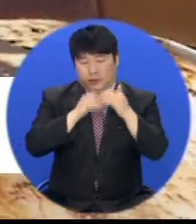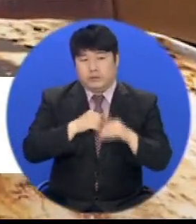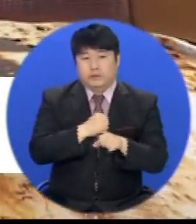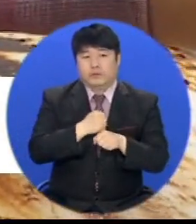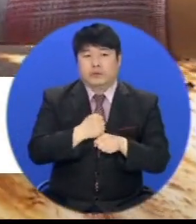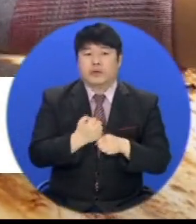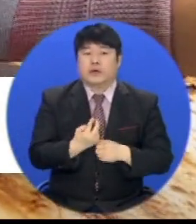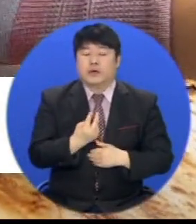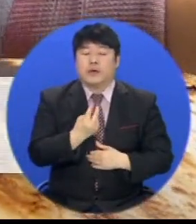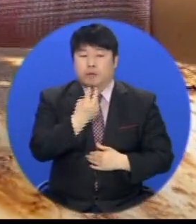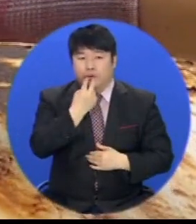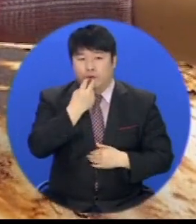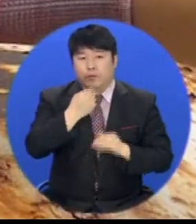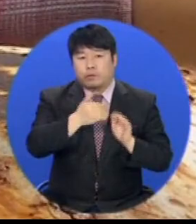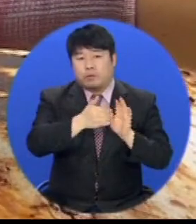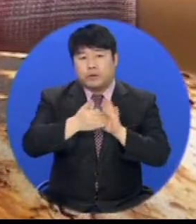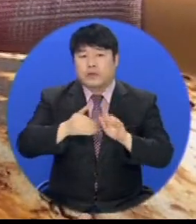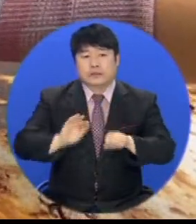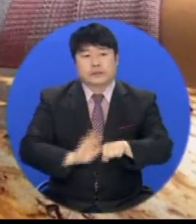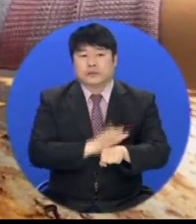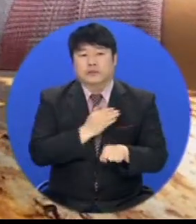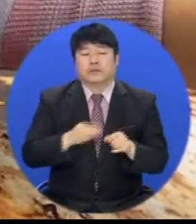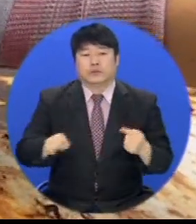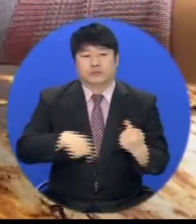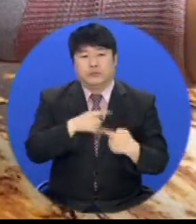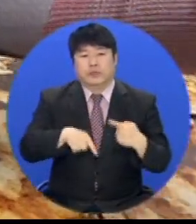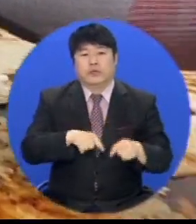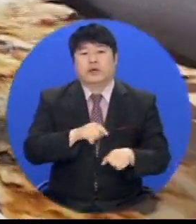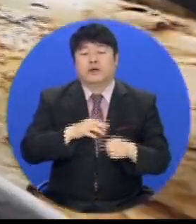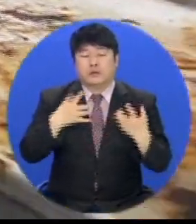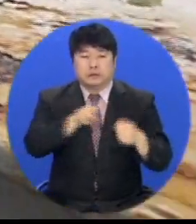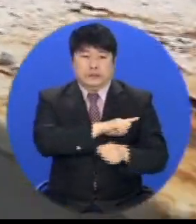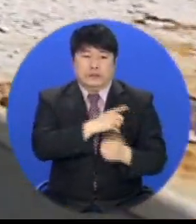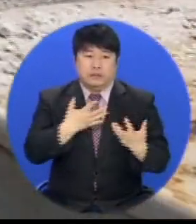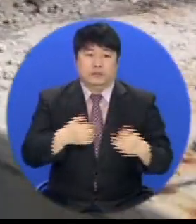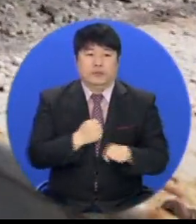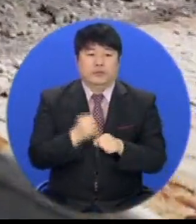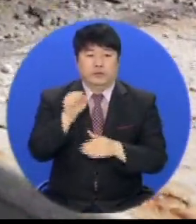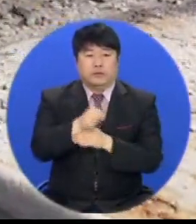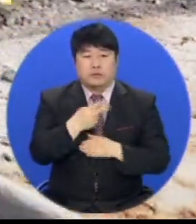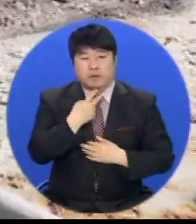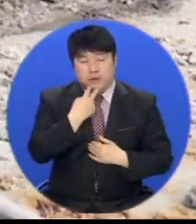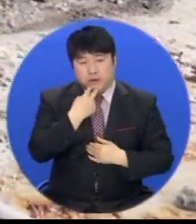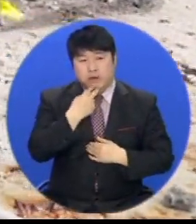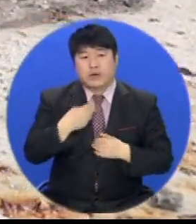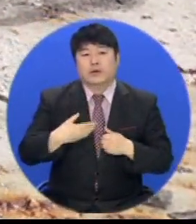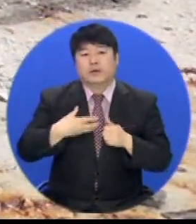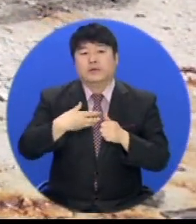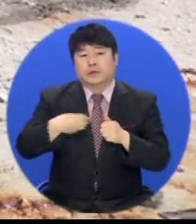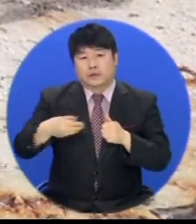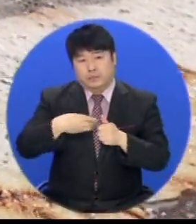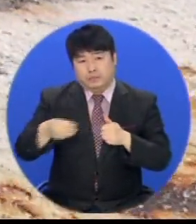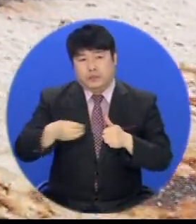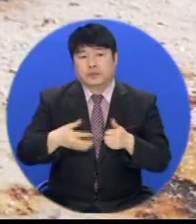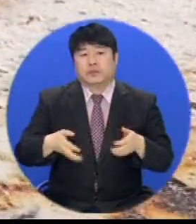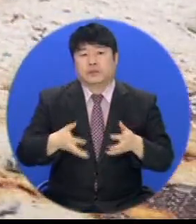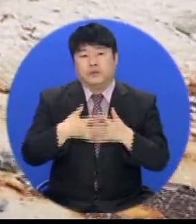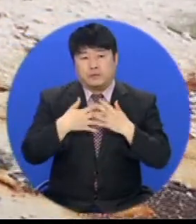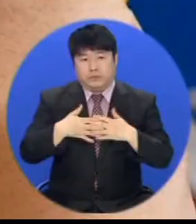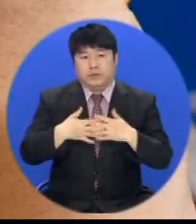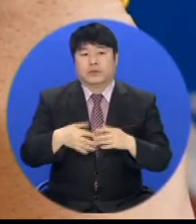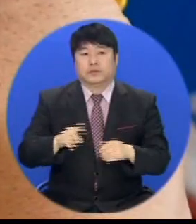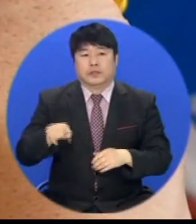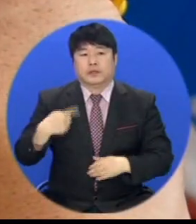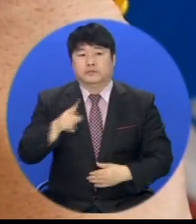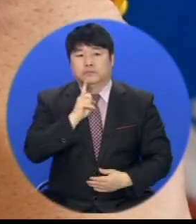대기 방지 시설을 부적정하게 운영한 사례가 가장 많았고, 무허가 대기 배출 시설을 설치한 사례가 뒤를